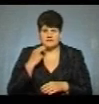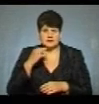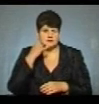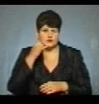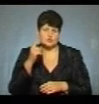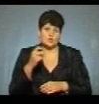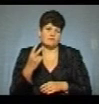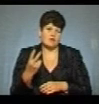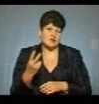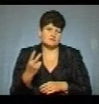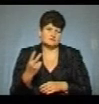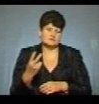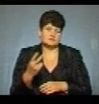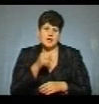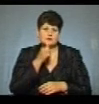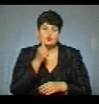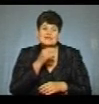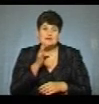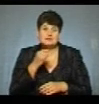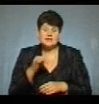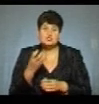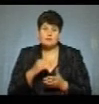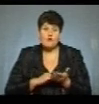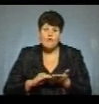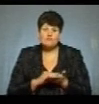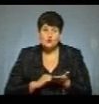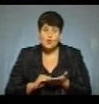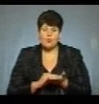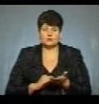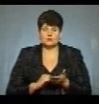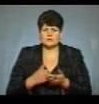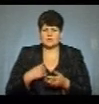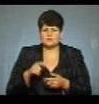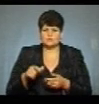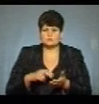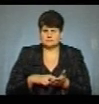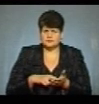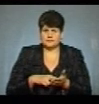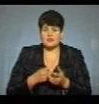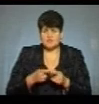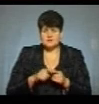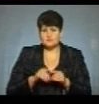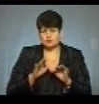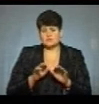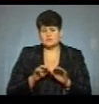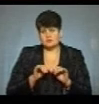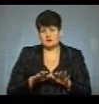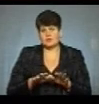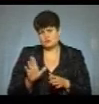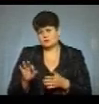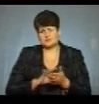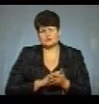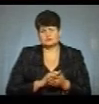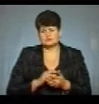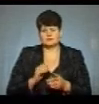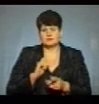лінію 102, навіть анонімний, ще раз повторю, тому що наші люди досить не люблять себе обозначати. І буде відповідна реакція,